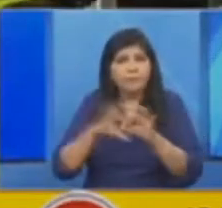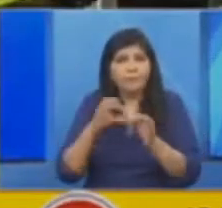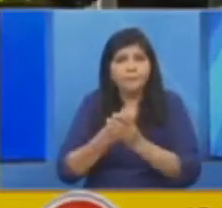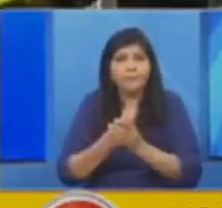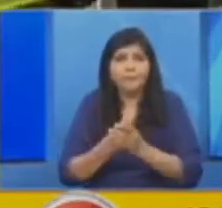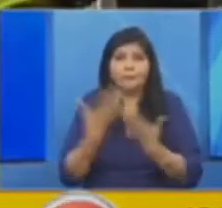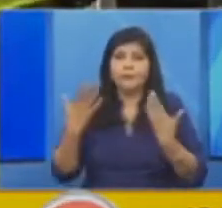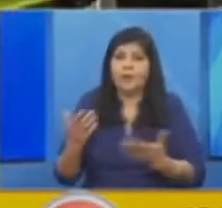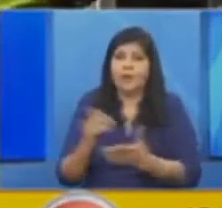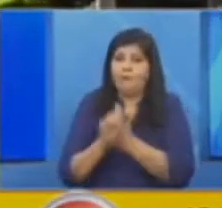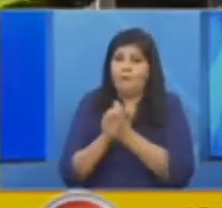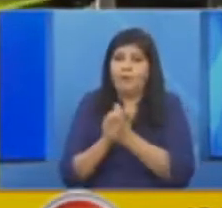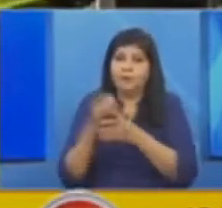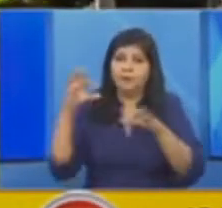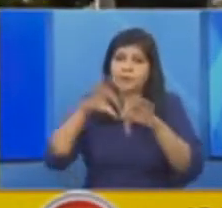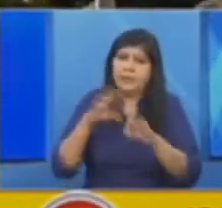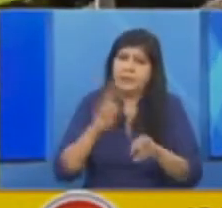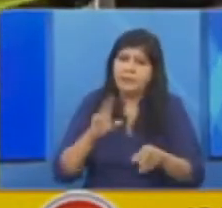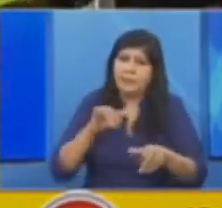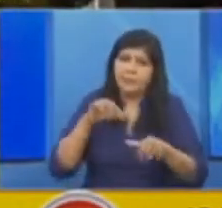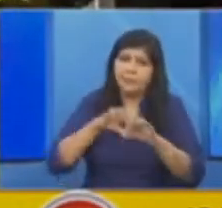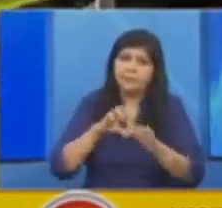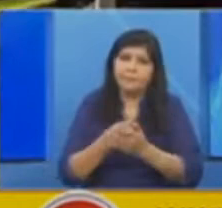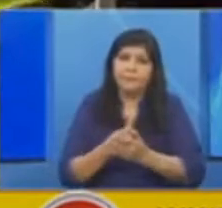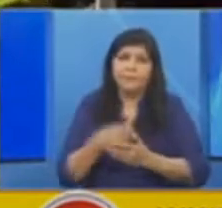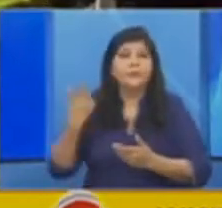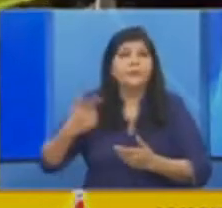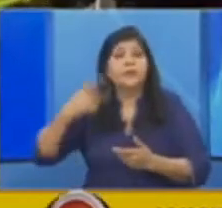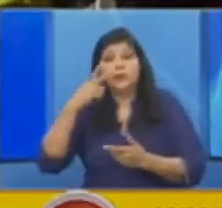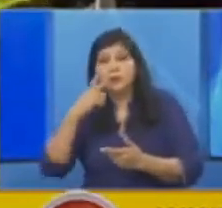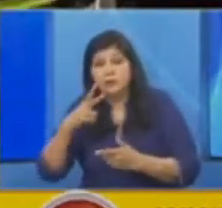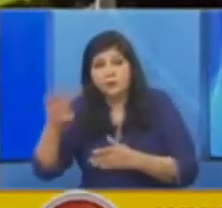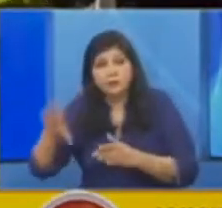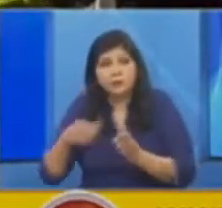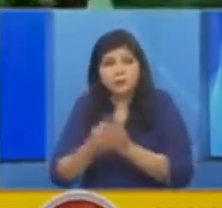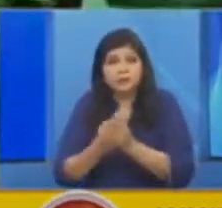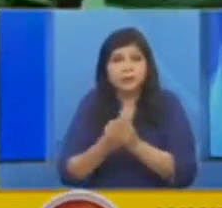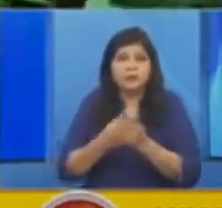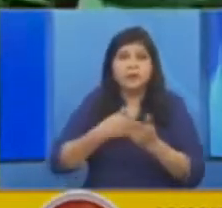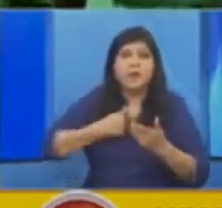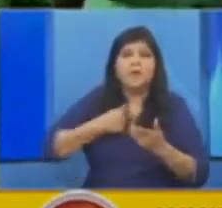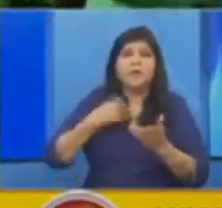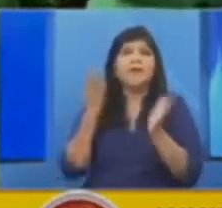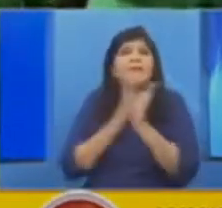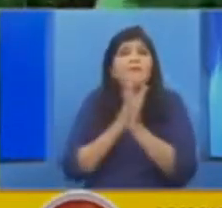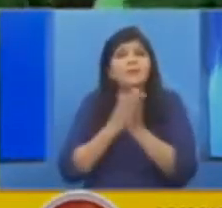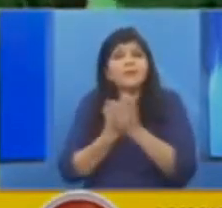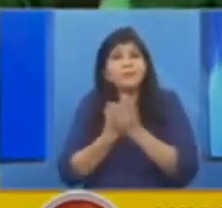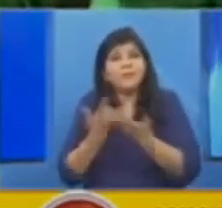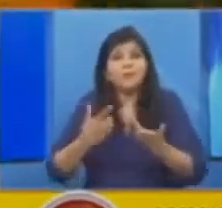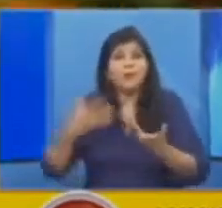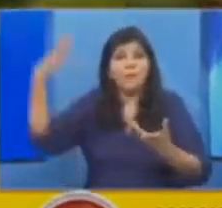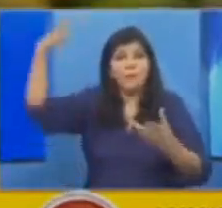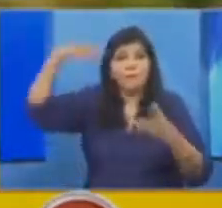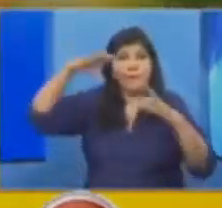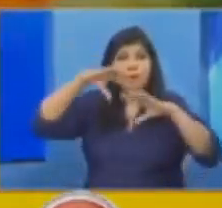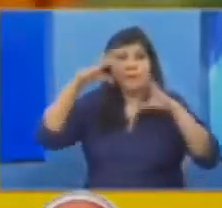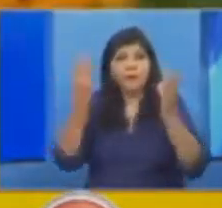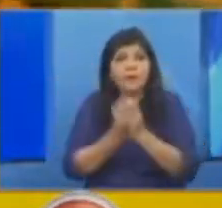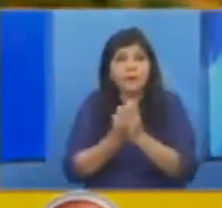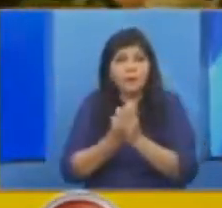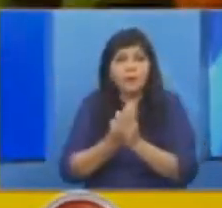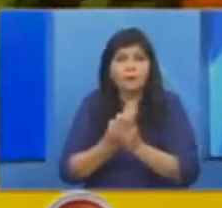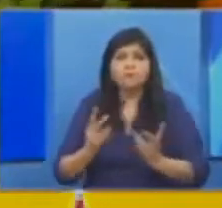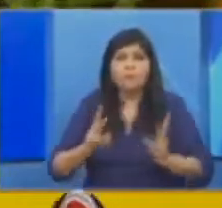बहुत घहरा नाता रहा है जहां एक और हमारे पर्वों में परियावरण और प्रकूति के